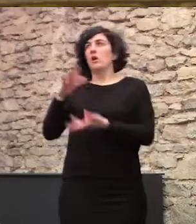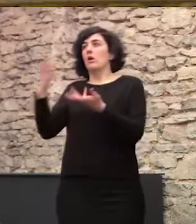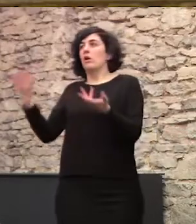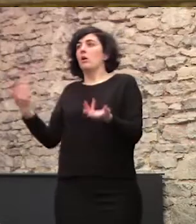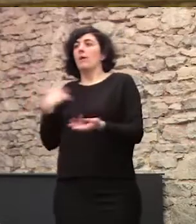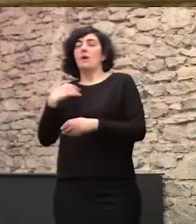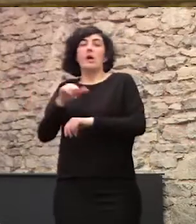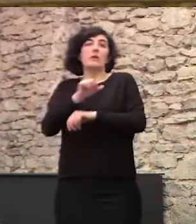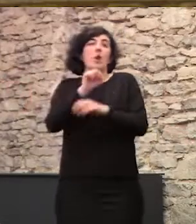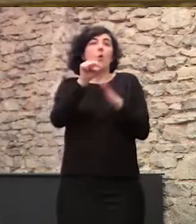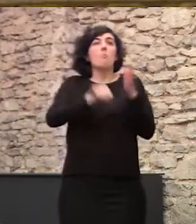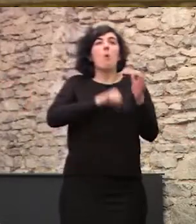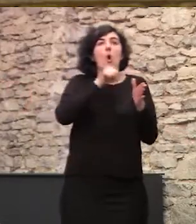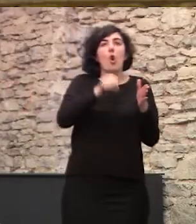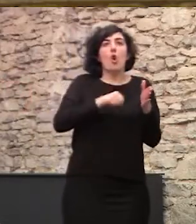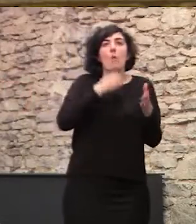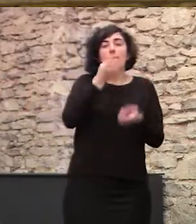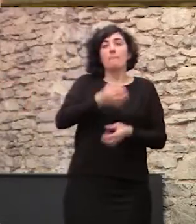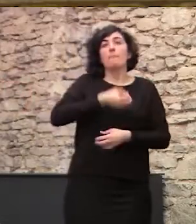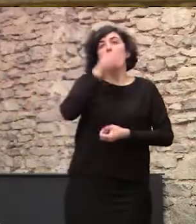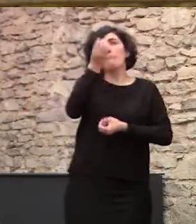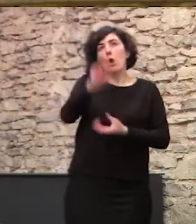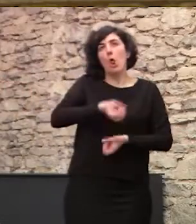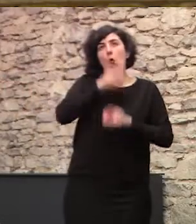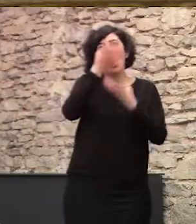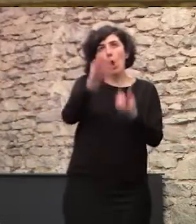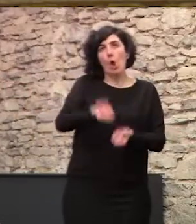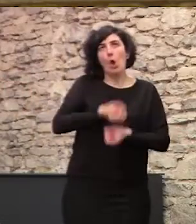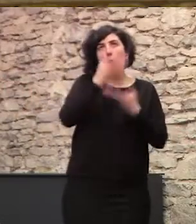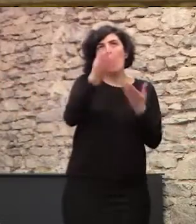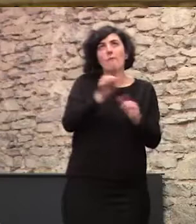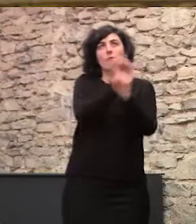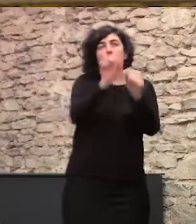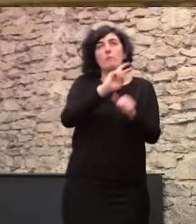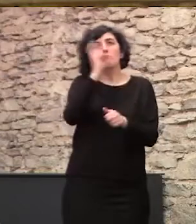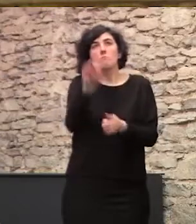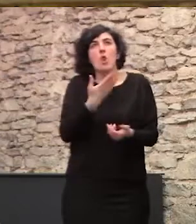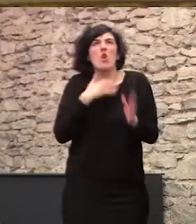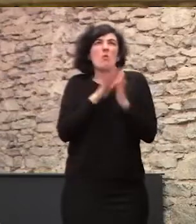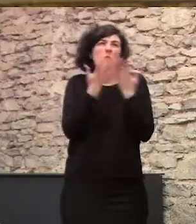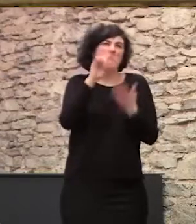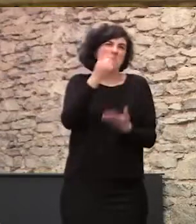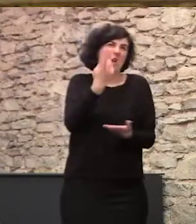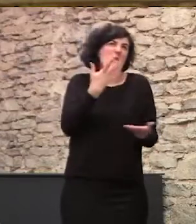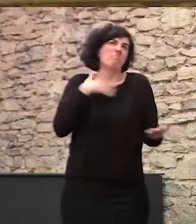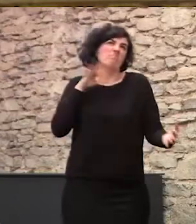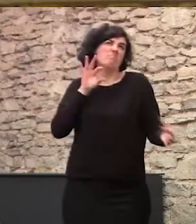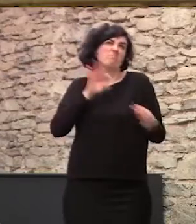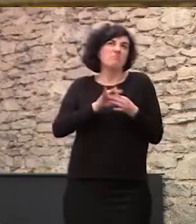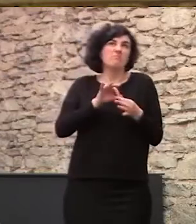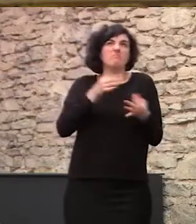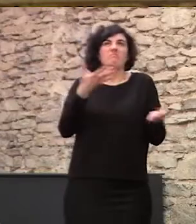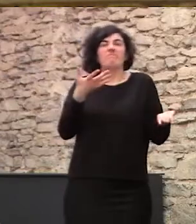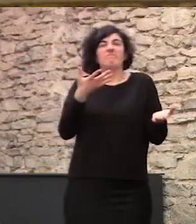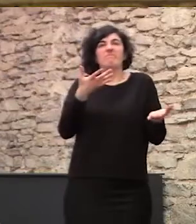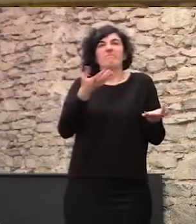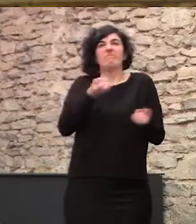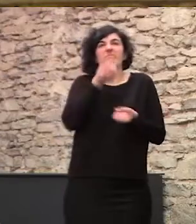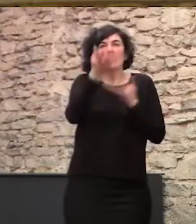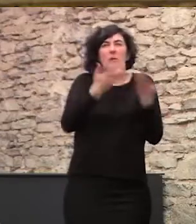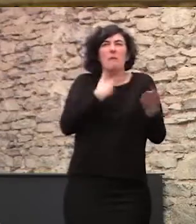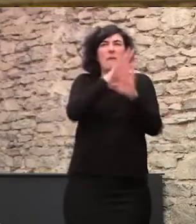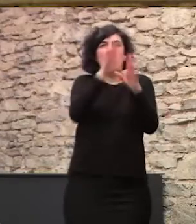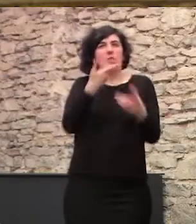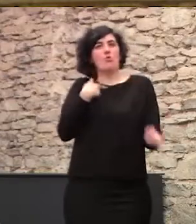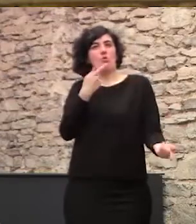askotako monologo gondit ezke, baina hori bazen pixka monologo bat. Ez, oro jakilea eta oro